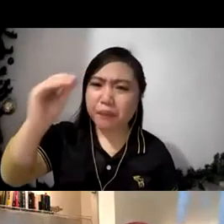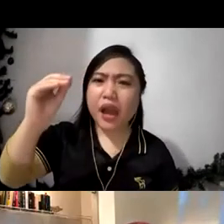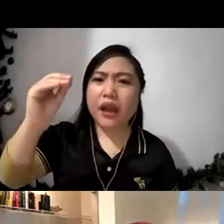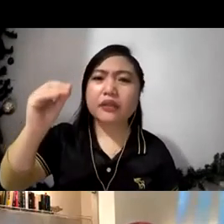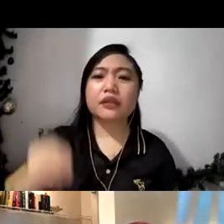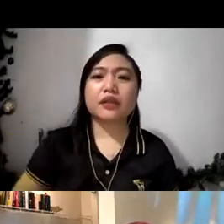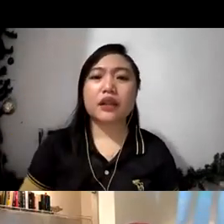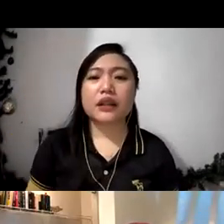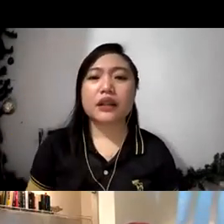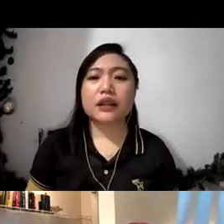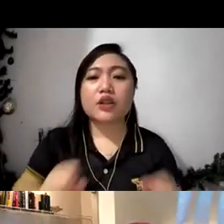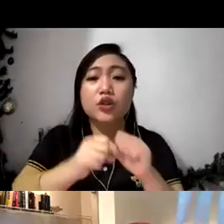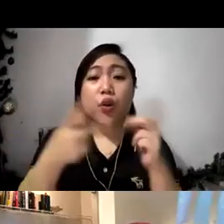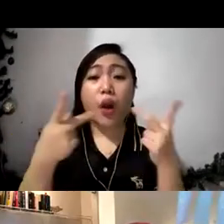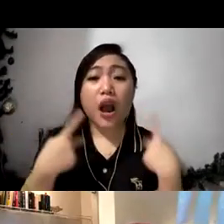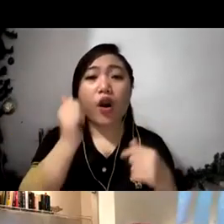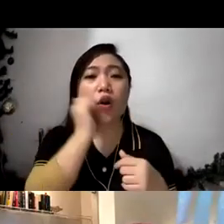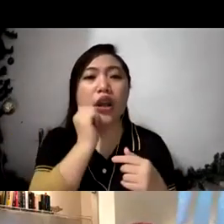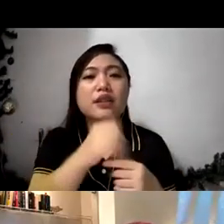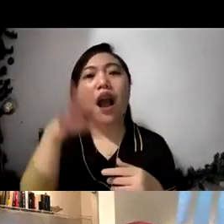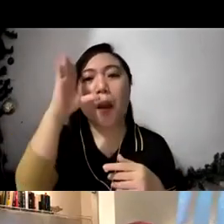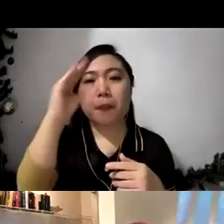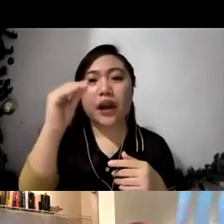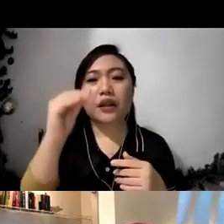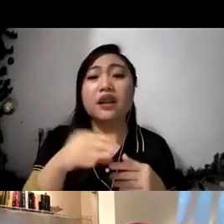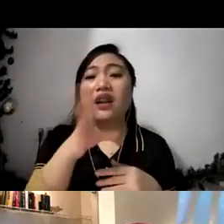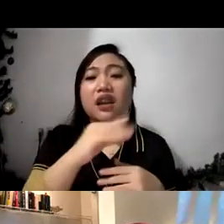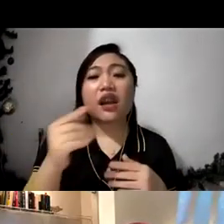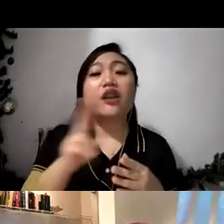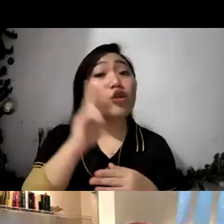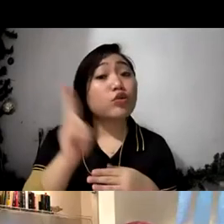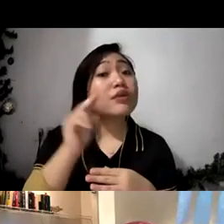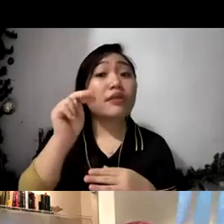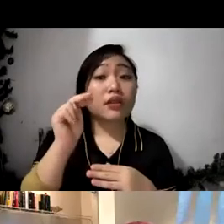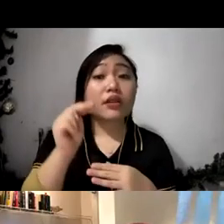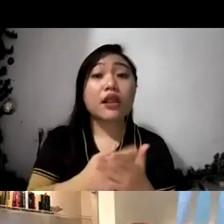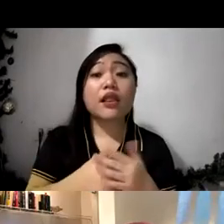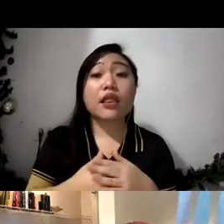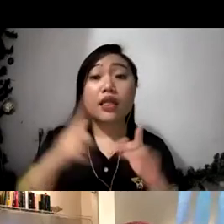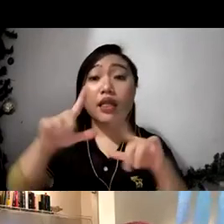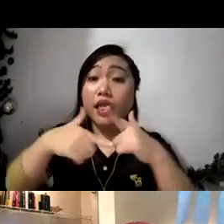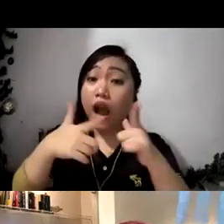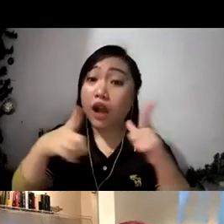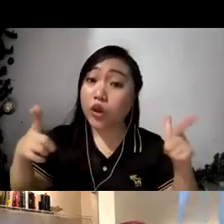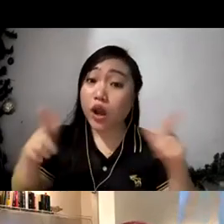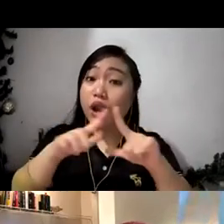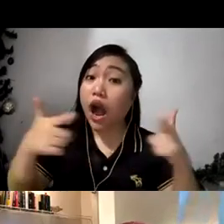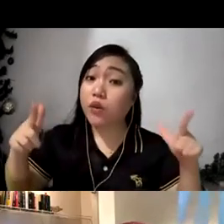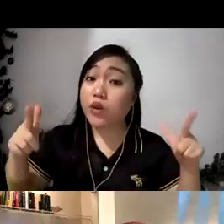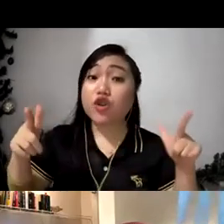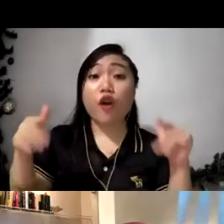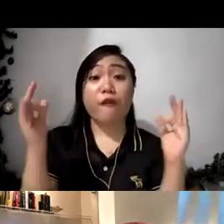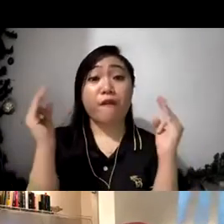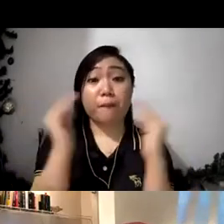kaya meron tayong articulation dun sa use of gender fair language and images, kasi ganun siya, no, except sa ating ano,